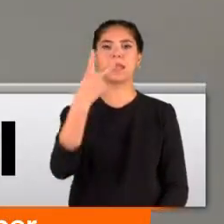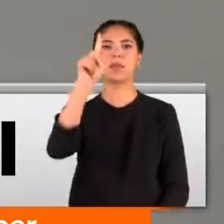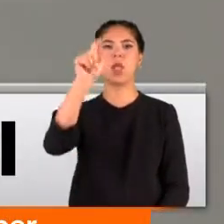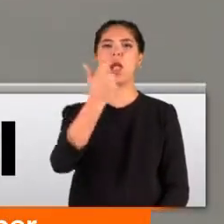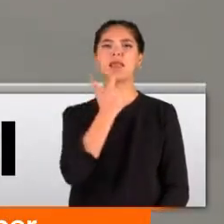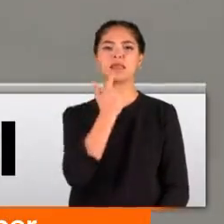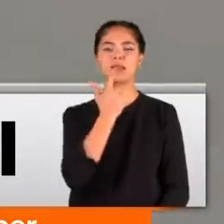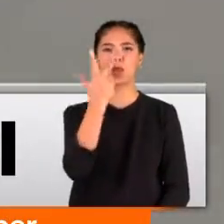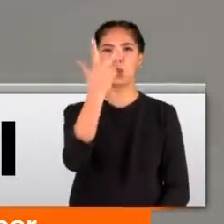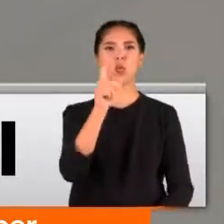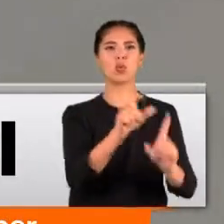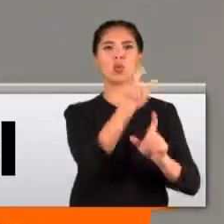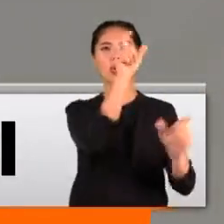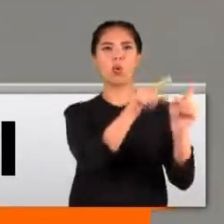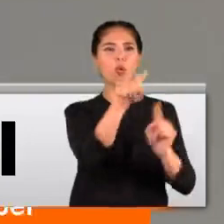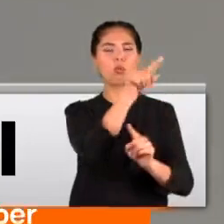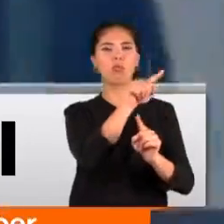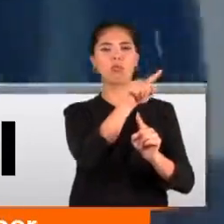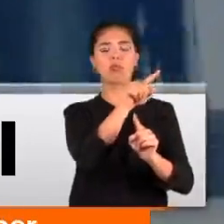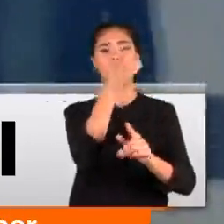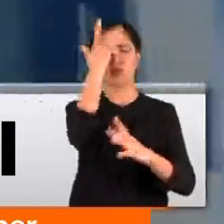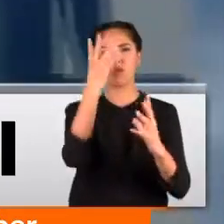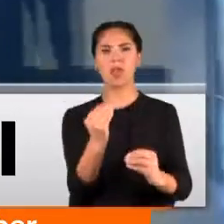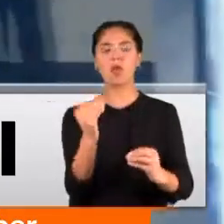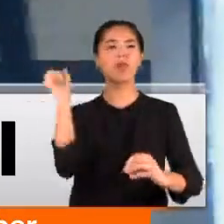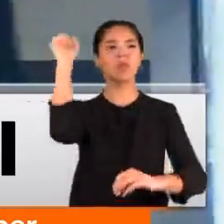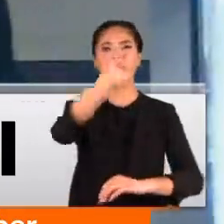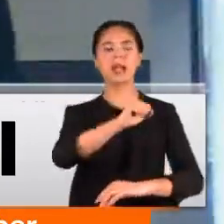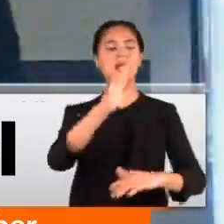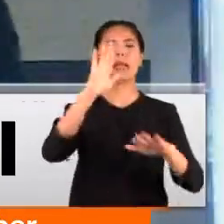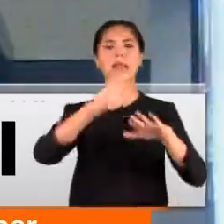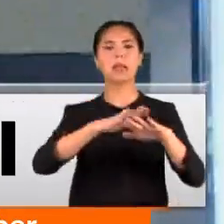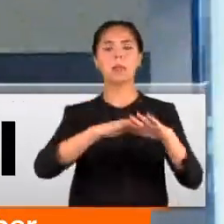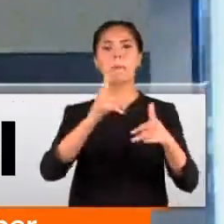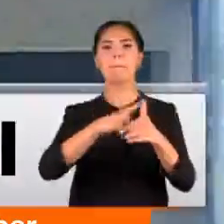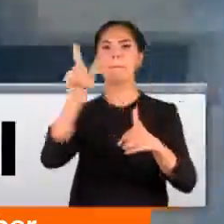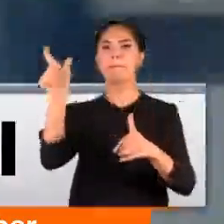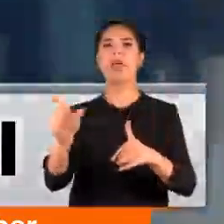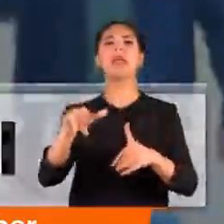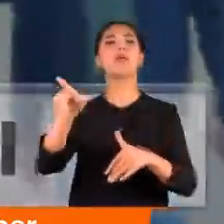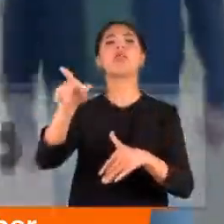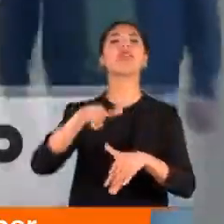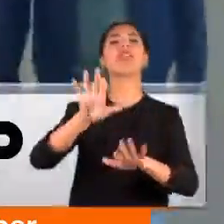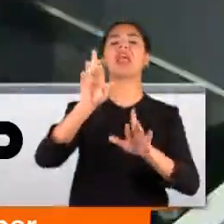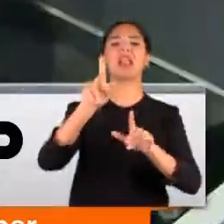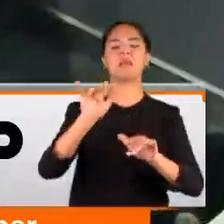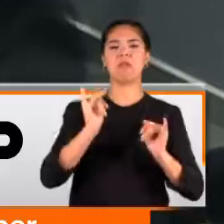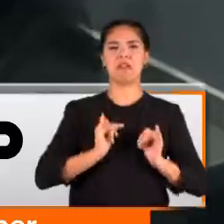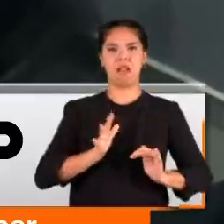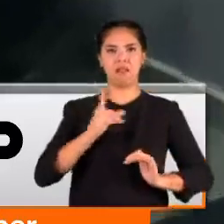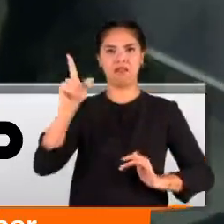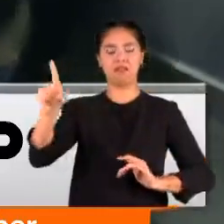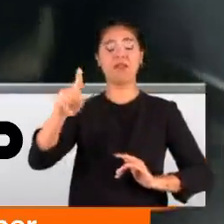...2016'da 3 korucunun şehit edildiği saldırıyı gerçekleştirenlerden biri o değilmiş gibi rahat tavırlar sergiledi, sahte